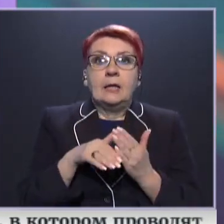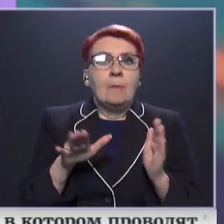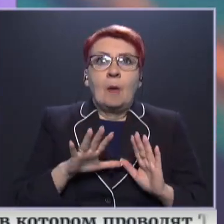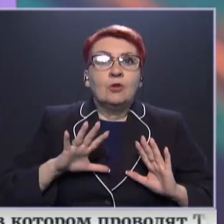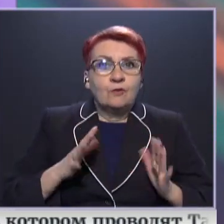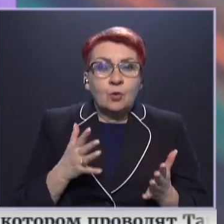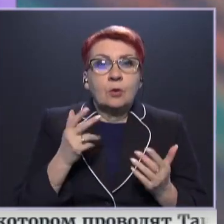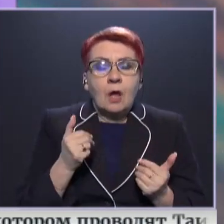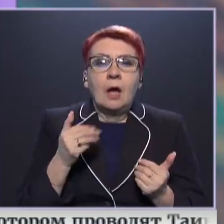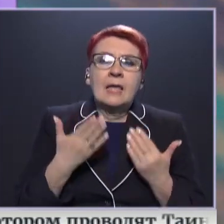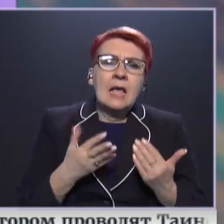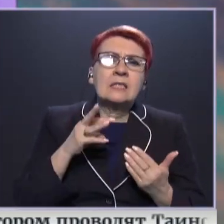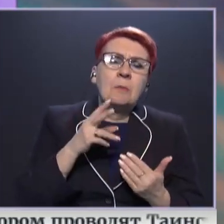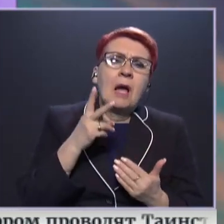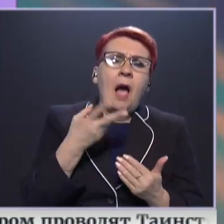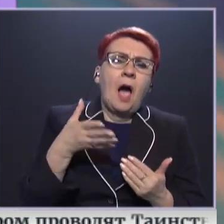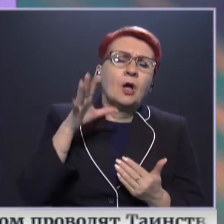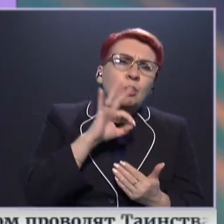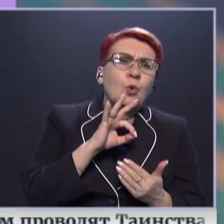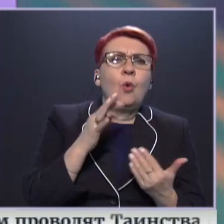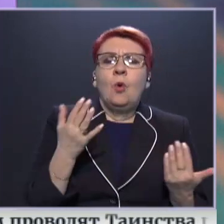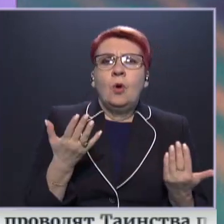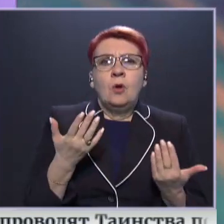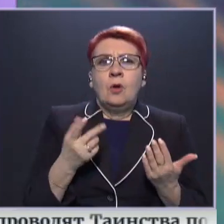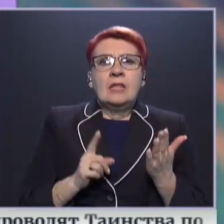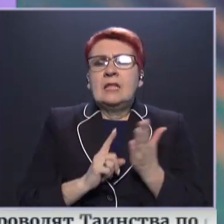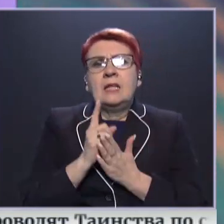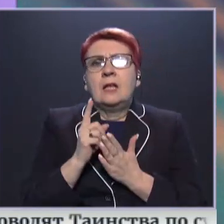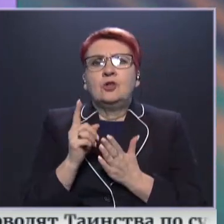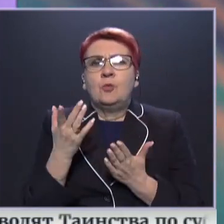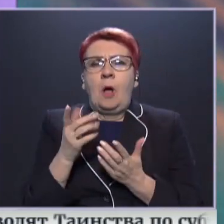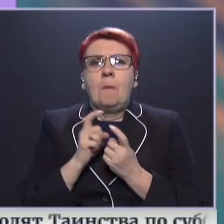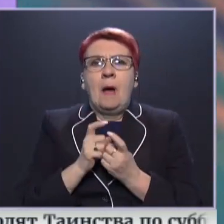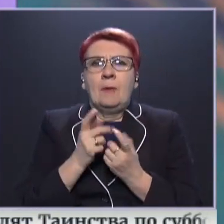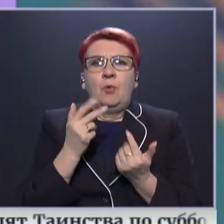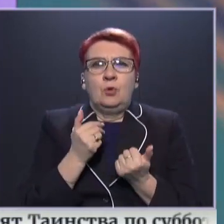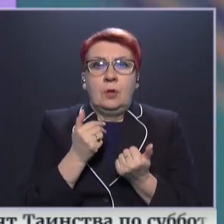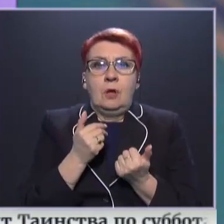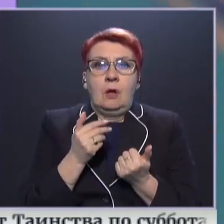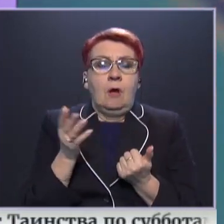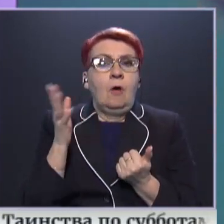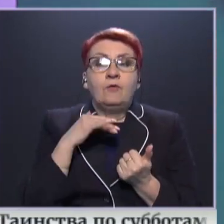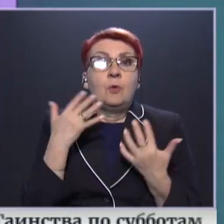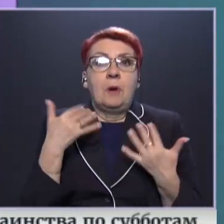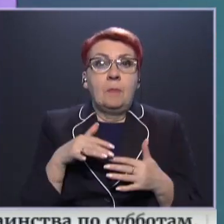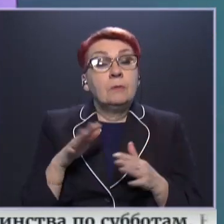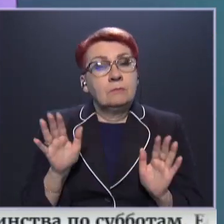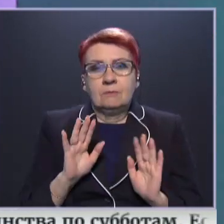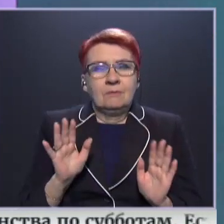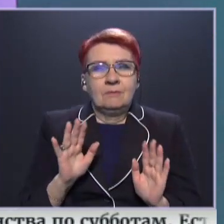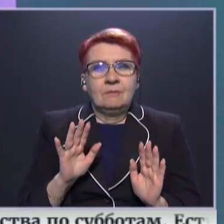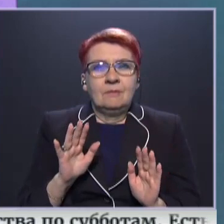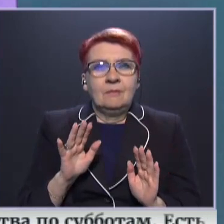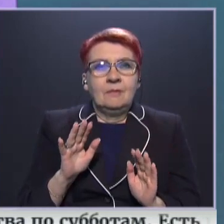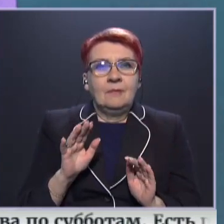поможем, вот если мы как-то вот не вступим в какую-то вот борьбу, то тогда все пропало. Но на самом деле